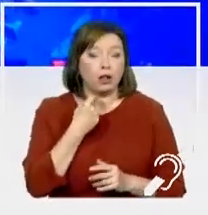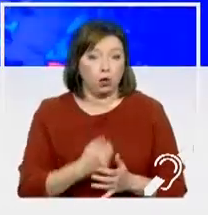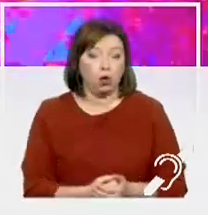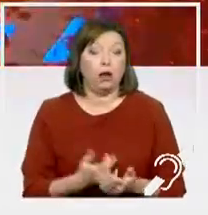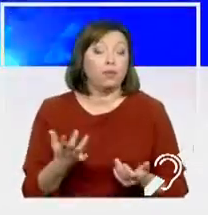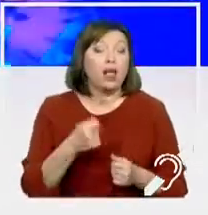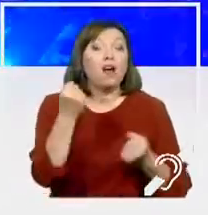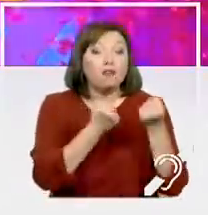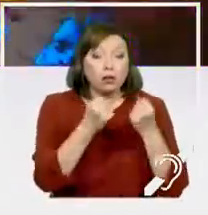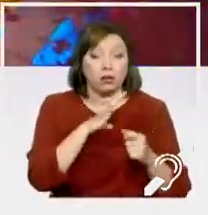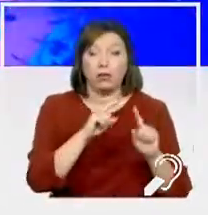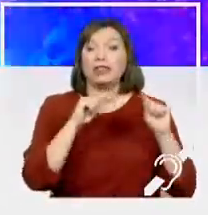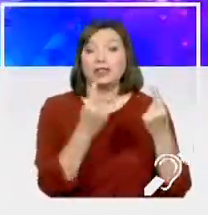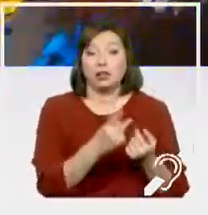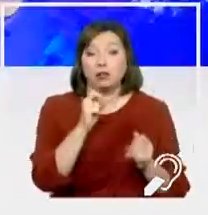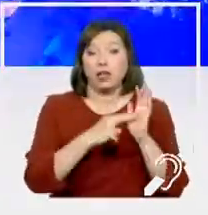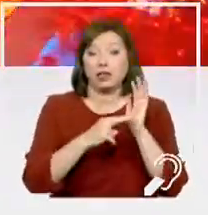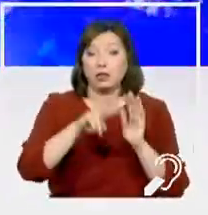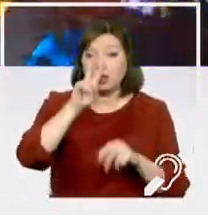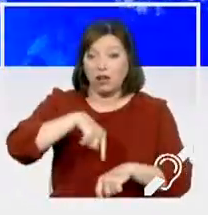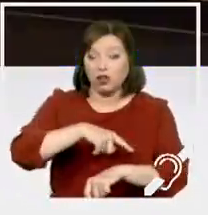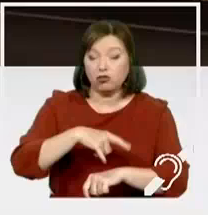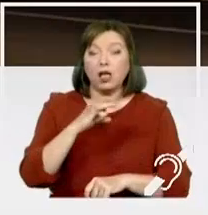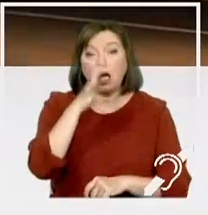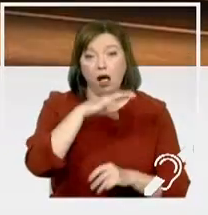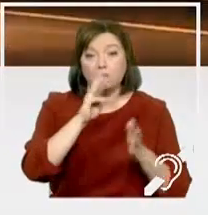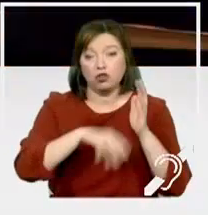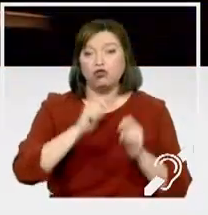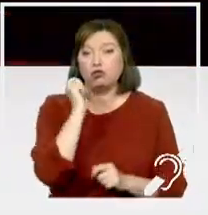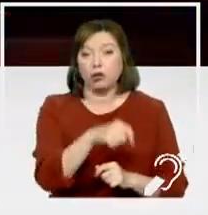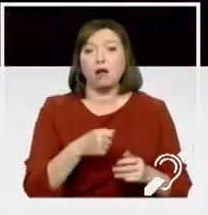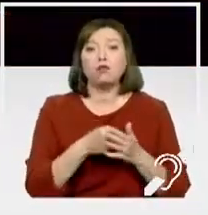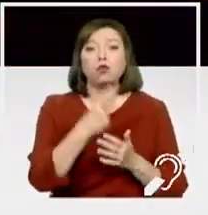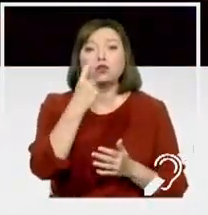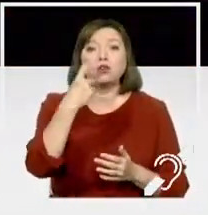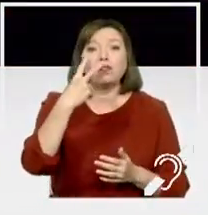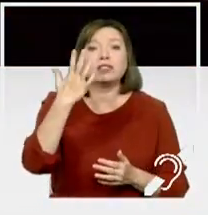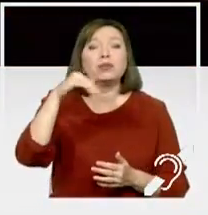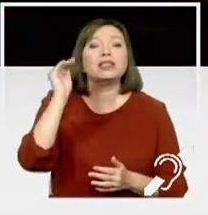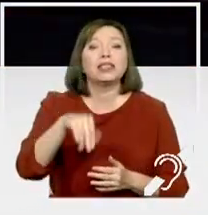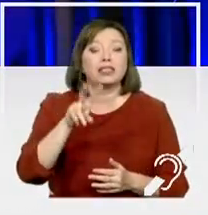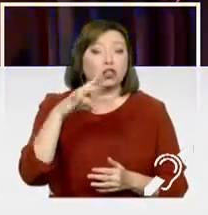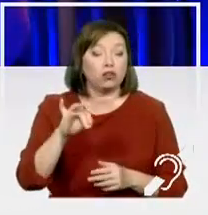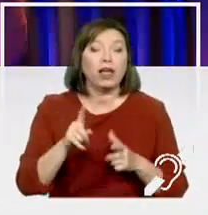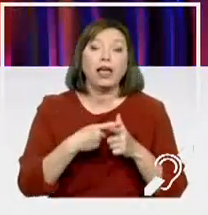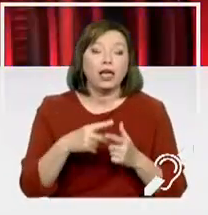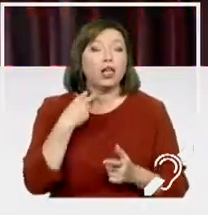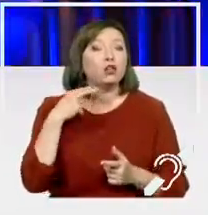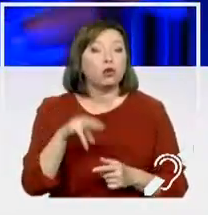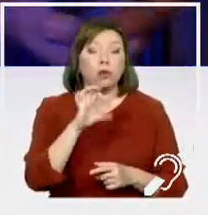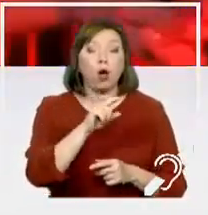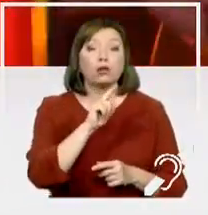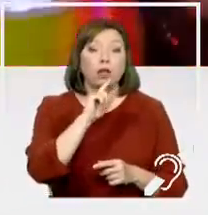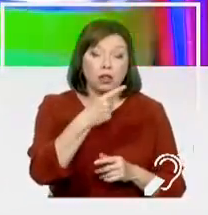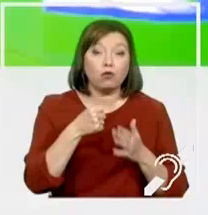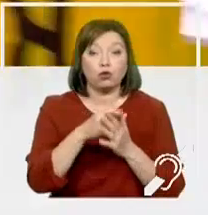expirat șoferul a fost reținut pentru 72 de ore și riscă oameni amendă de până la 125000 RON sau închisoare de la 1